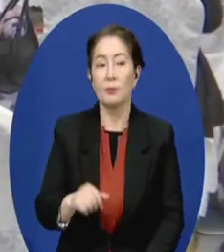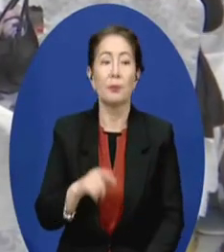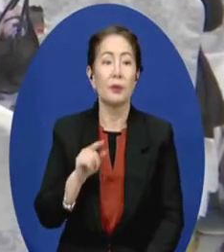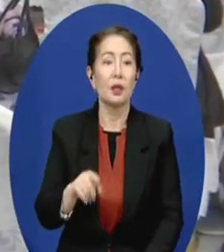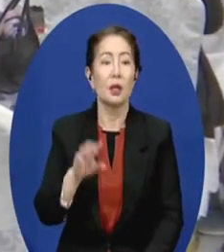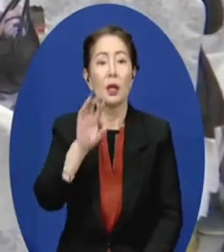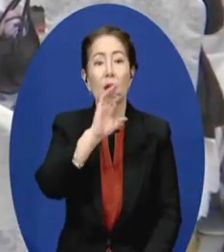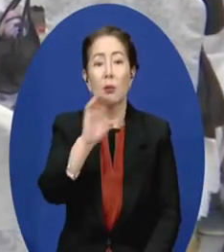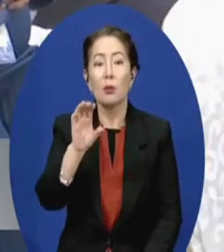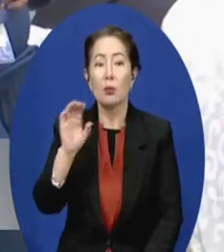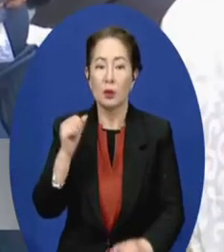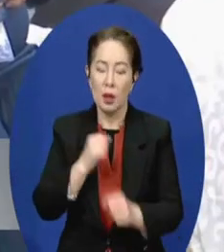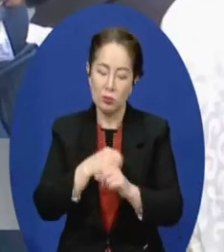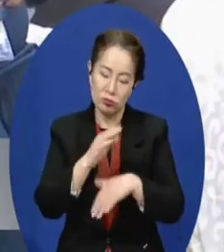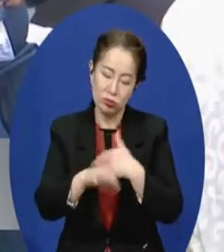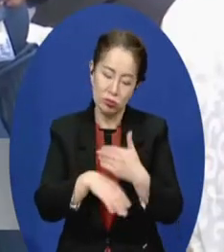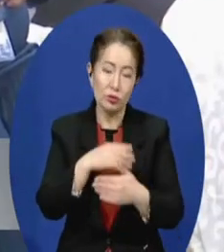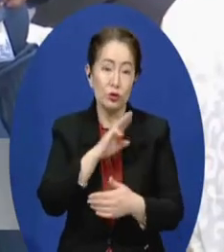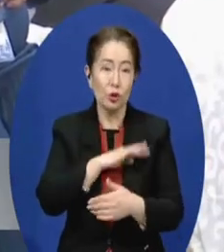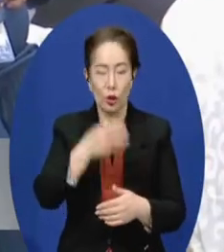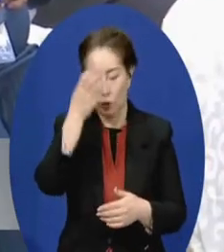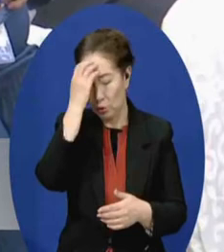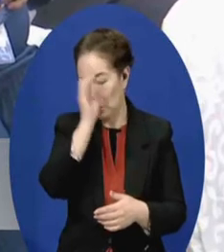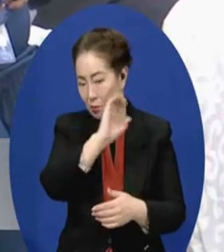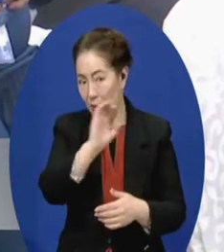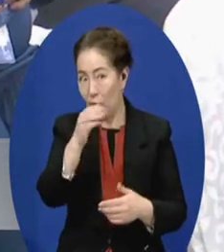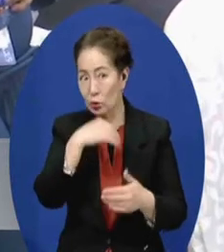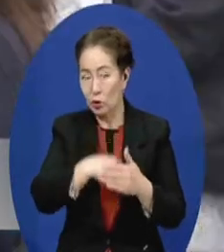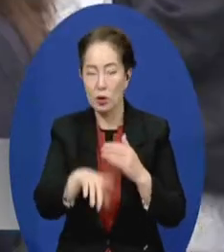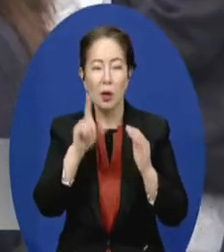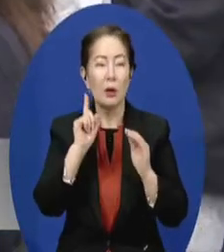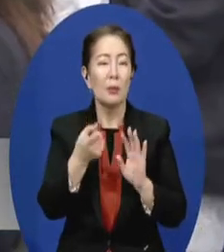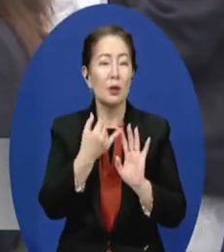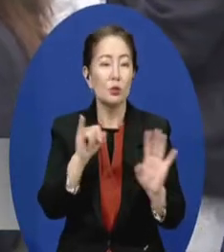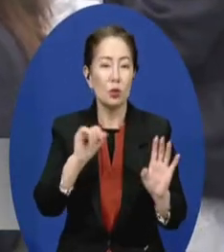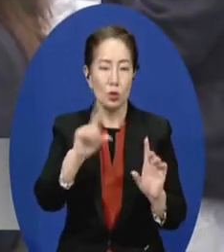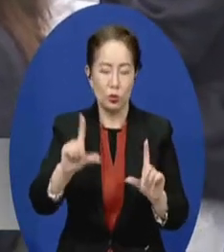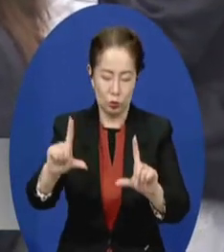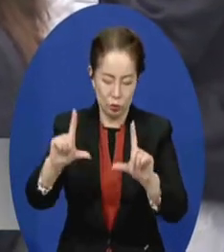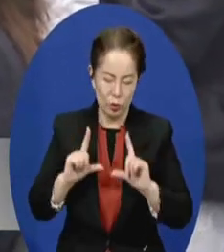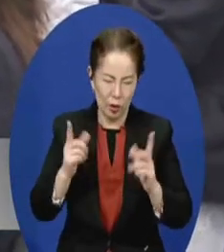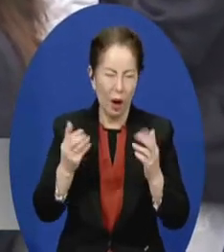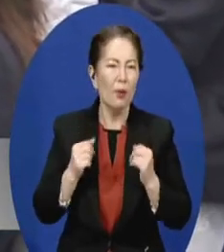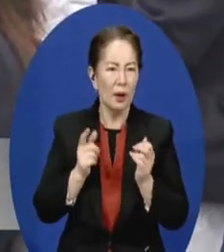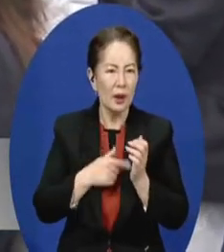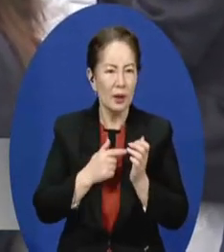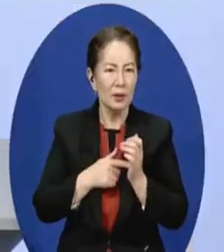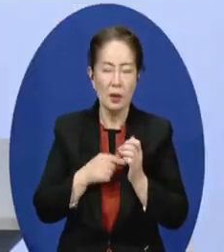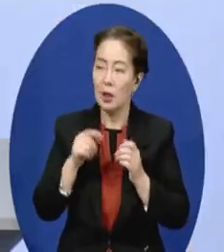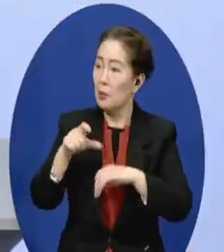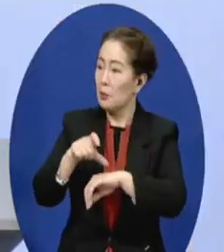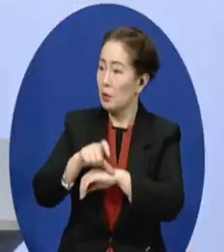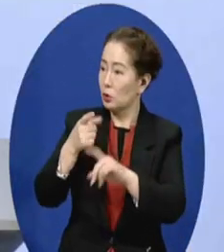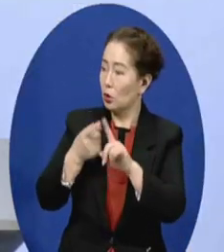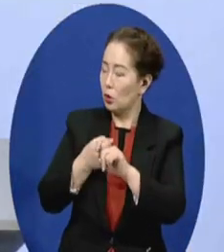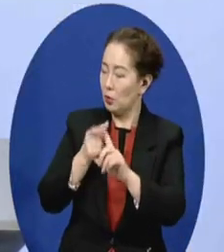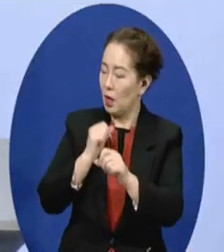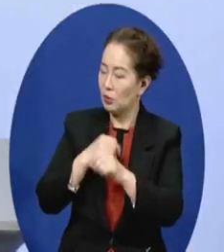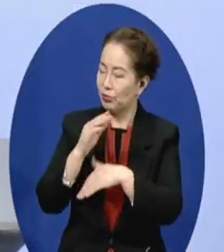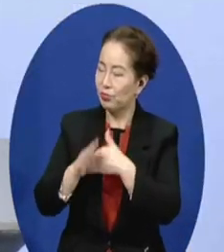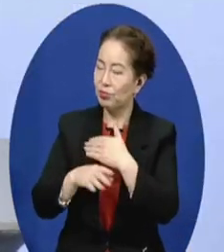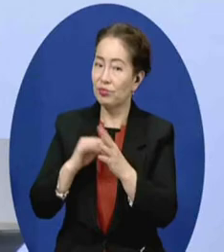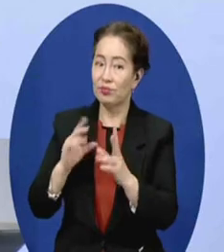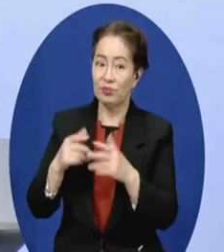Аж ахуй нэгжүүд үйл ажиллагаа явуулахын тулд төрийн байгууллагаас 1600 орчим зөвшөөрөл авах шаардлагатай болж байна. Хэрвээ мэрэгжлийн холбоод үйл